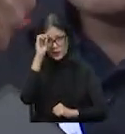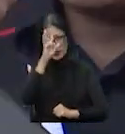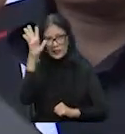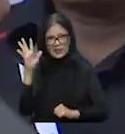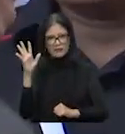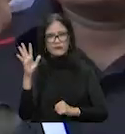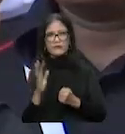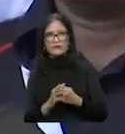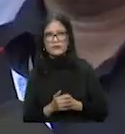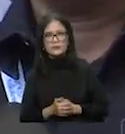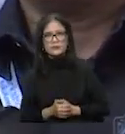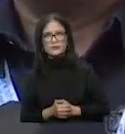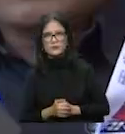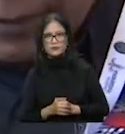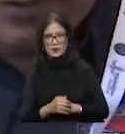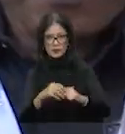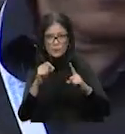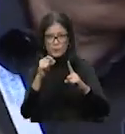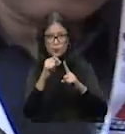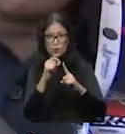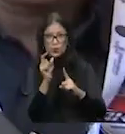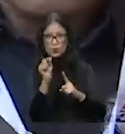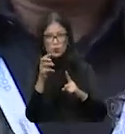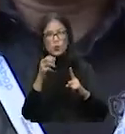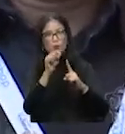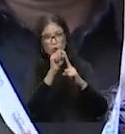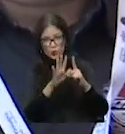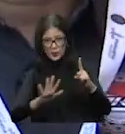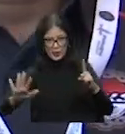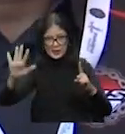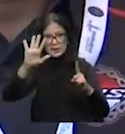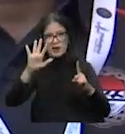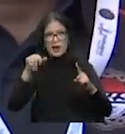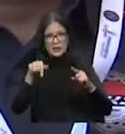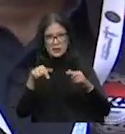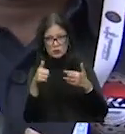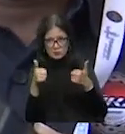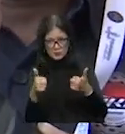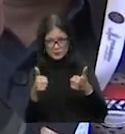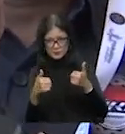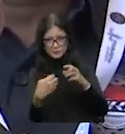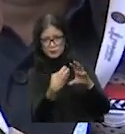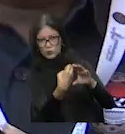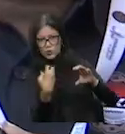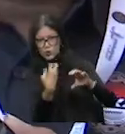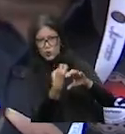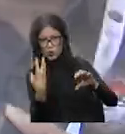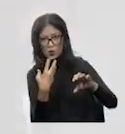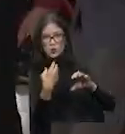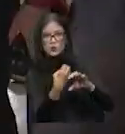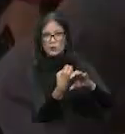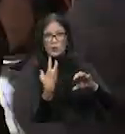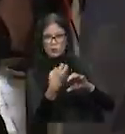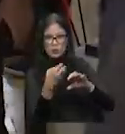knalpot zero noise, zero desibel. Jadi biasanya kan yang brong itu yang banyak